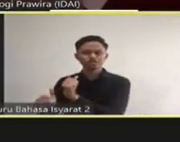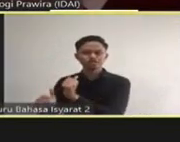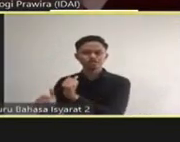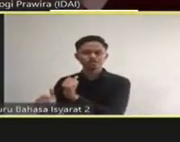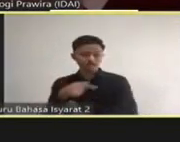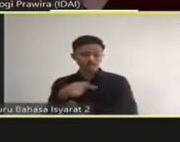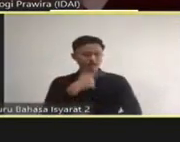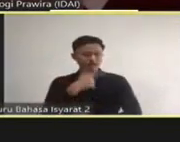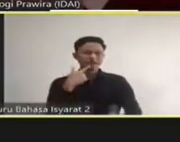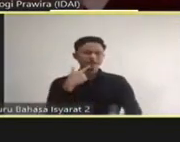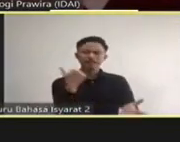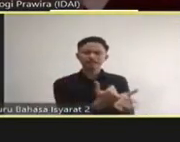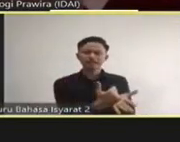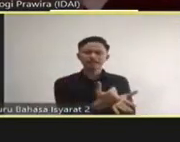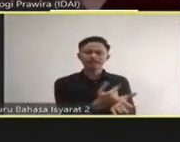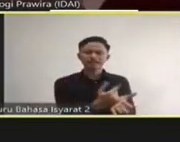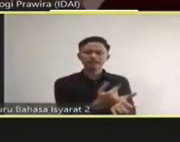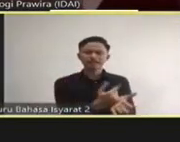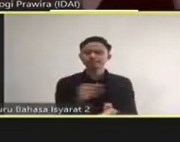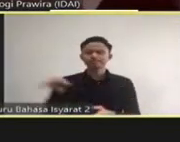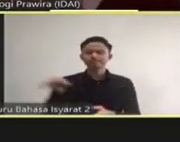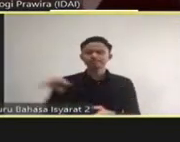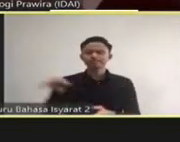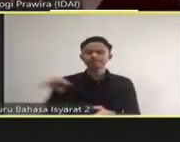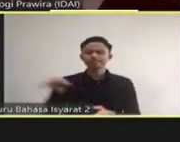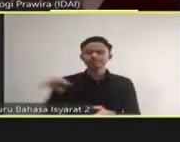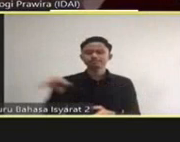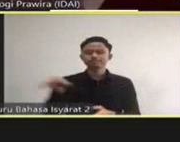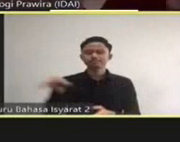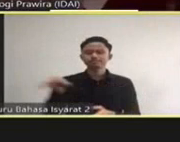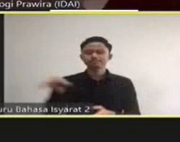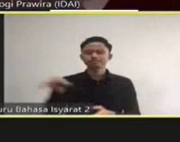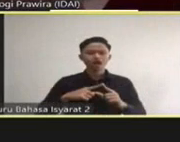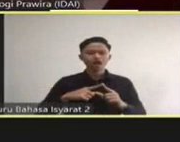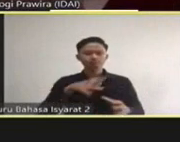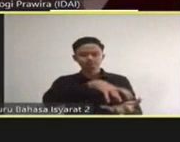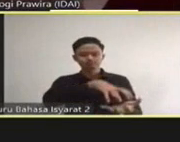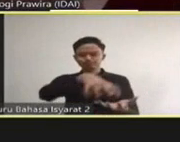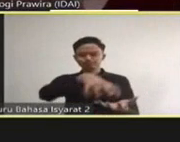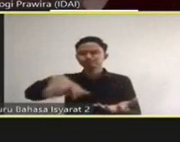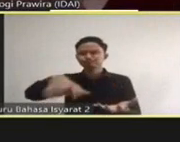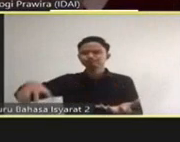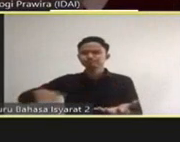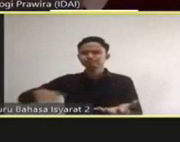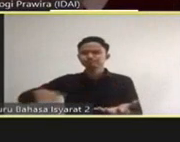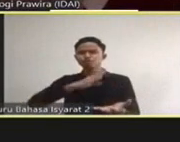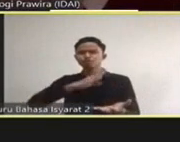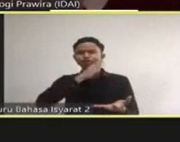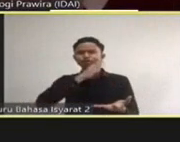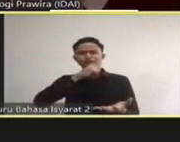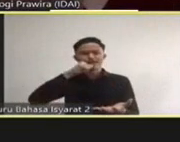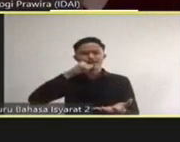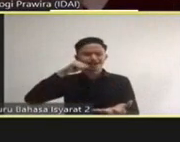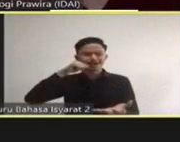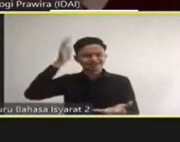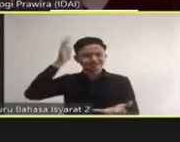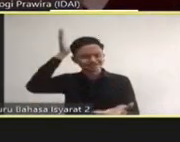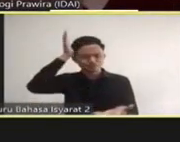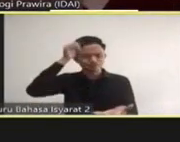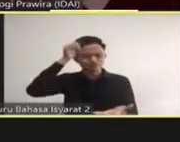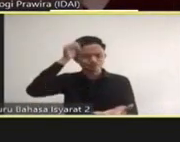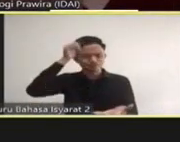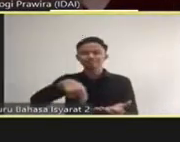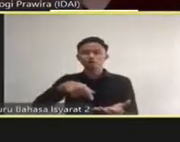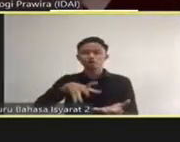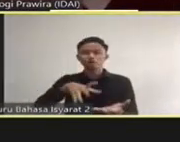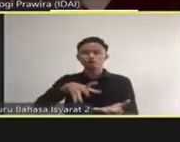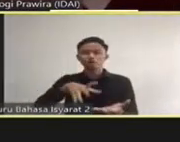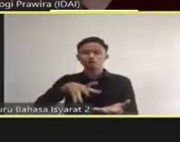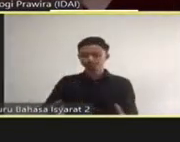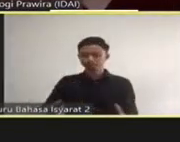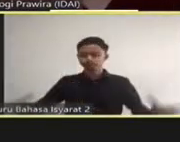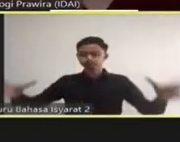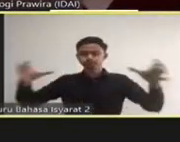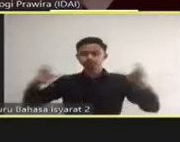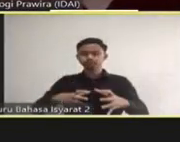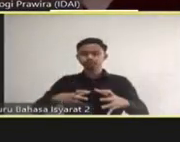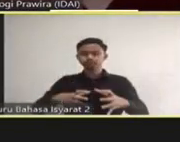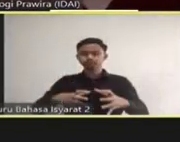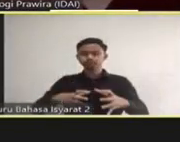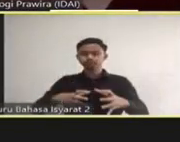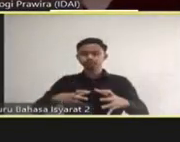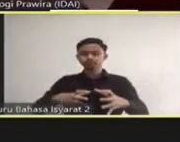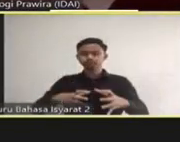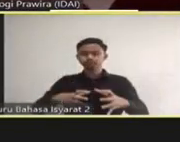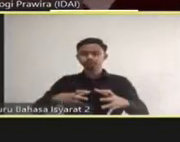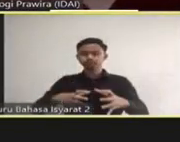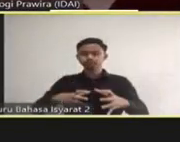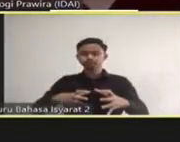Karena tadi zonasi, zona hijau, zona kuning, zona merah. Untuk bisa membuat satu daerah menjadi zona hijau, gampang saja, nggak usah